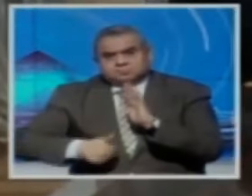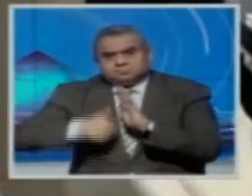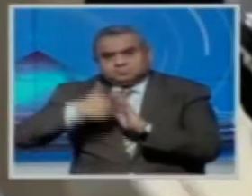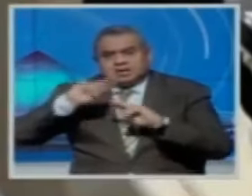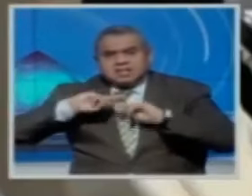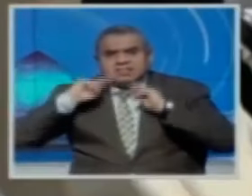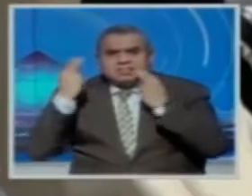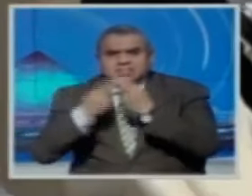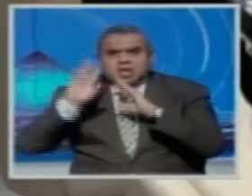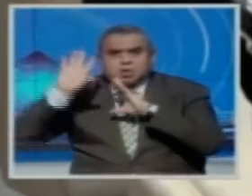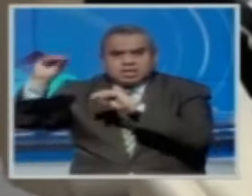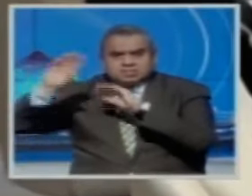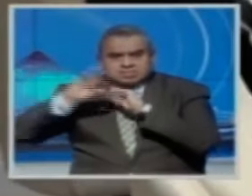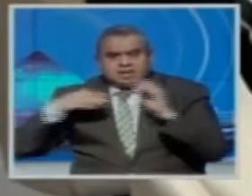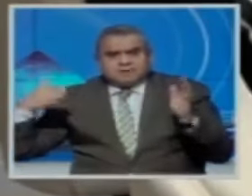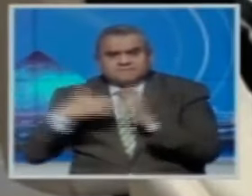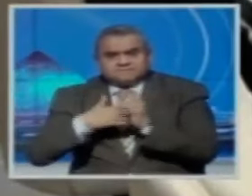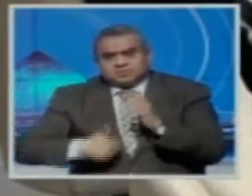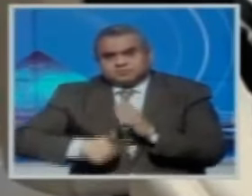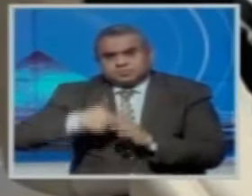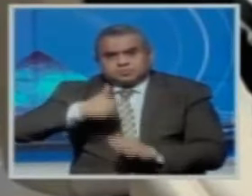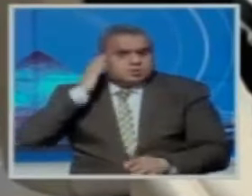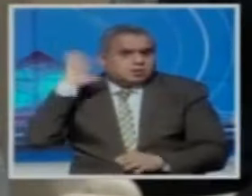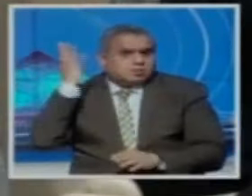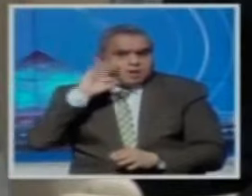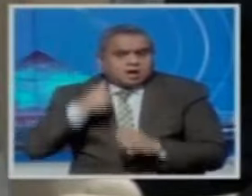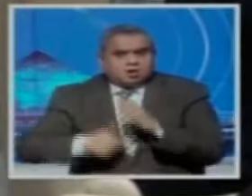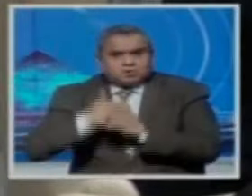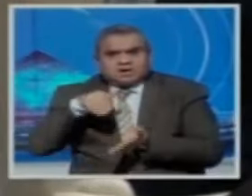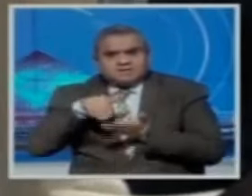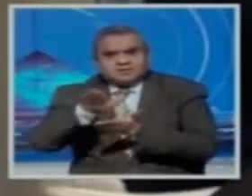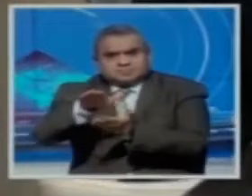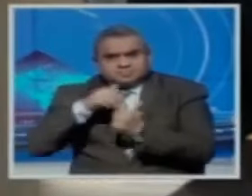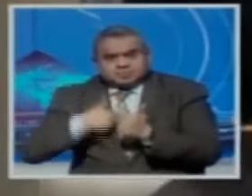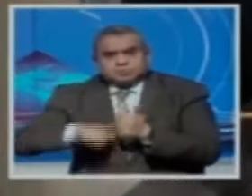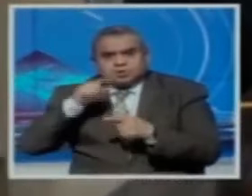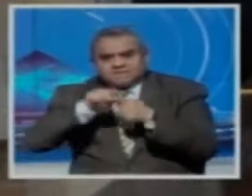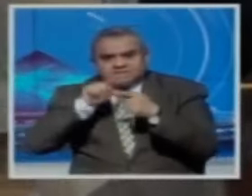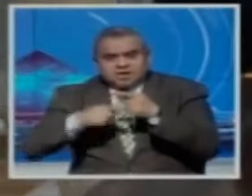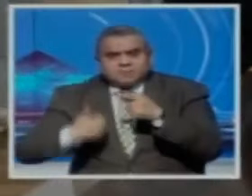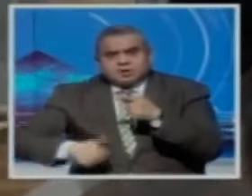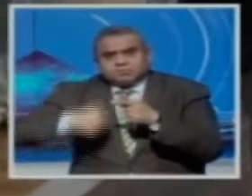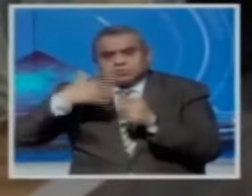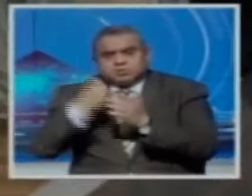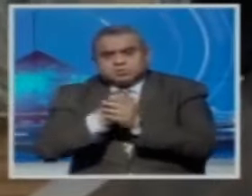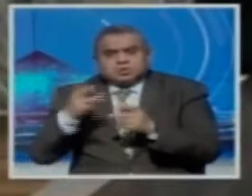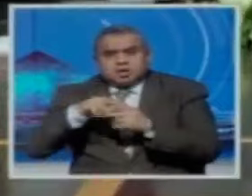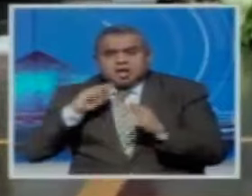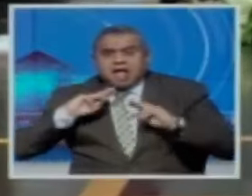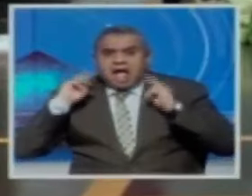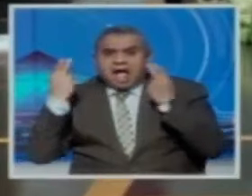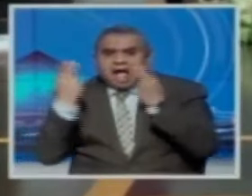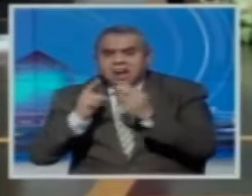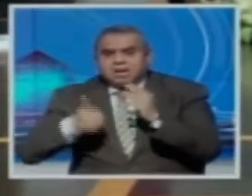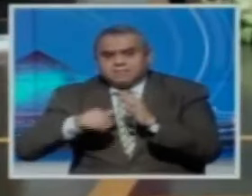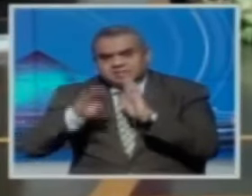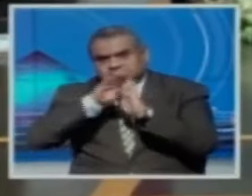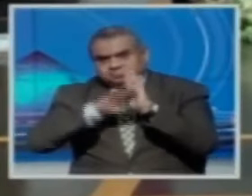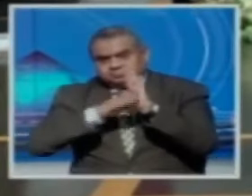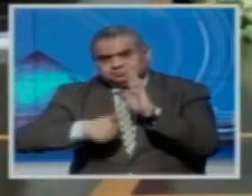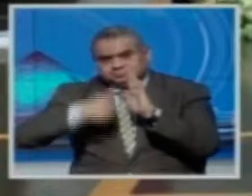الدولية والوصول إلى معدلات قياسية في الشحن والتفريغ والارتقاء بالتصنيف العالمي